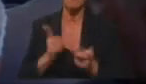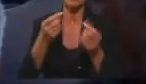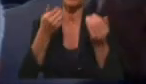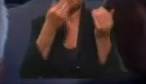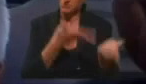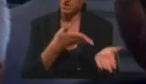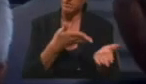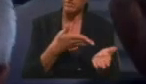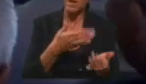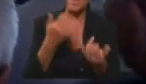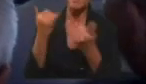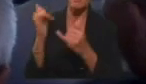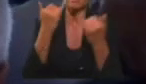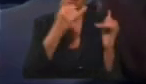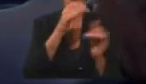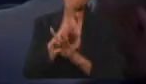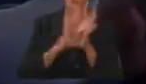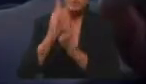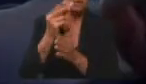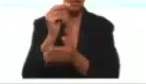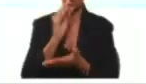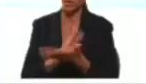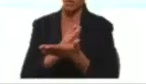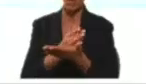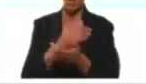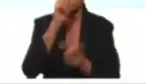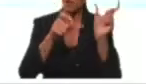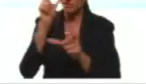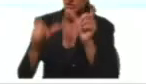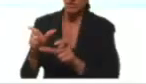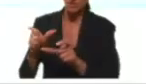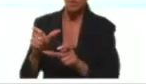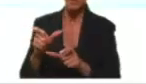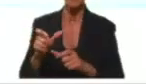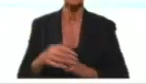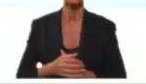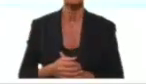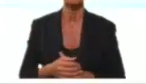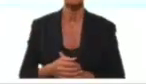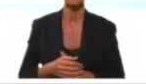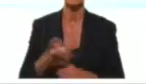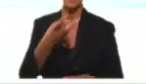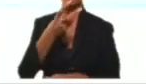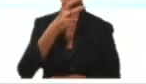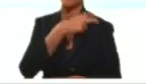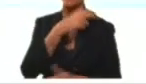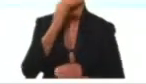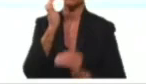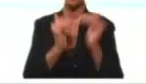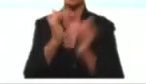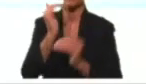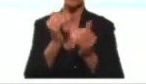oferować. No jeśli chodzi o innych konsumentów oprócz pasażerów, tak, to jest to też całkiem spora grupa. No, menedżerowie zrównoważonej